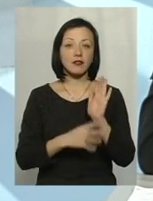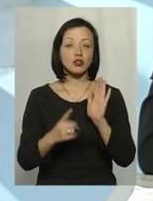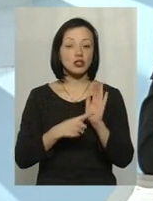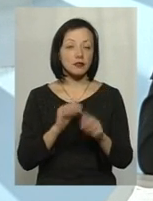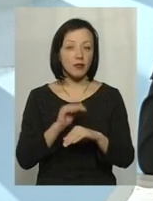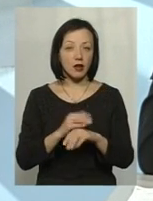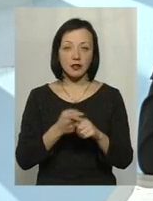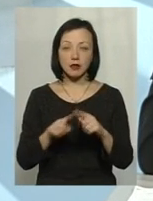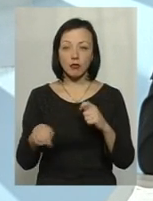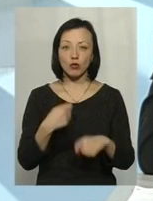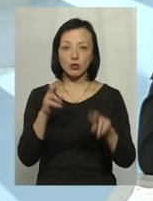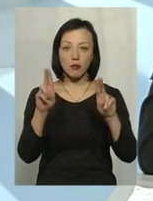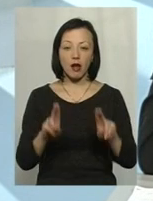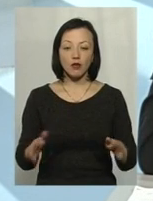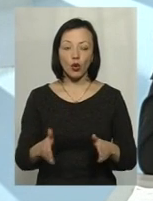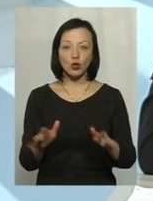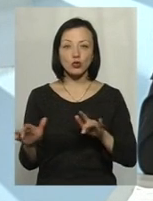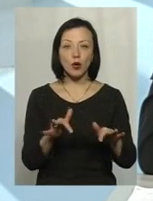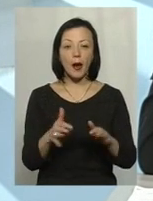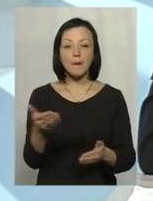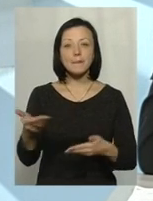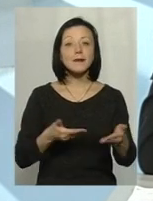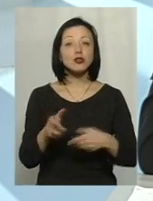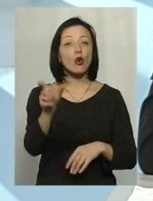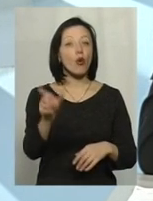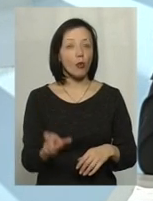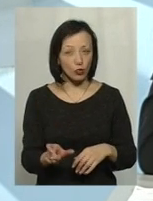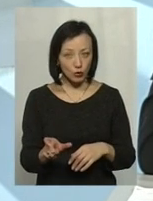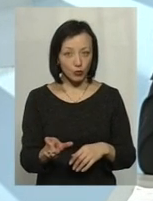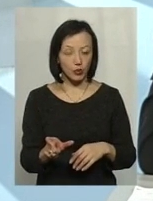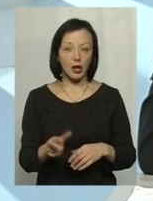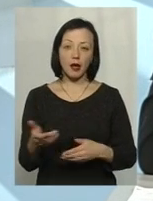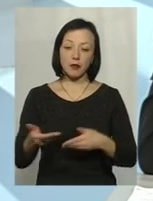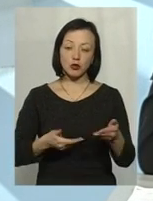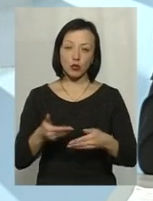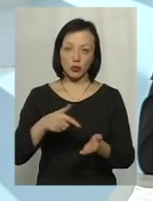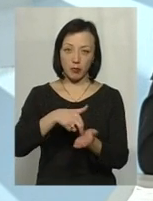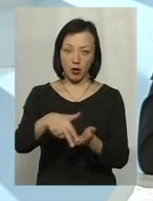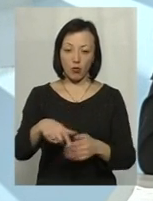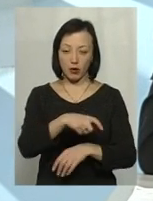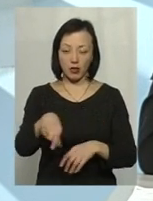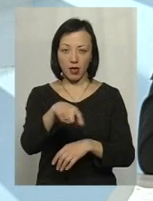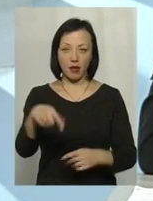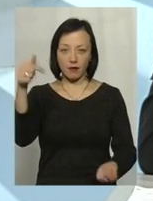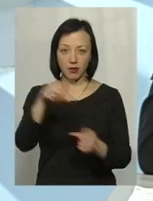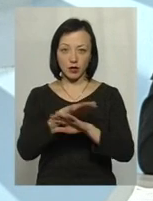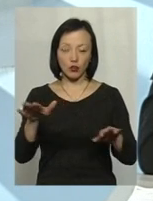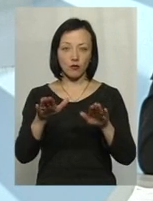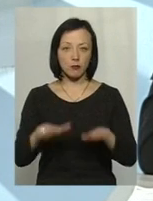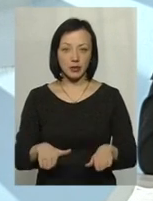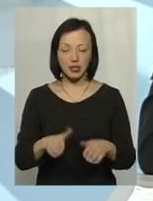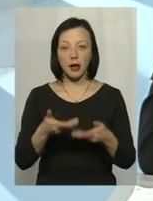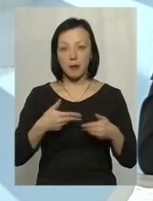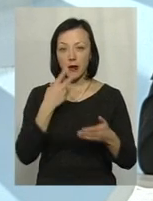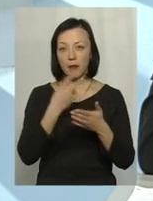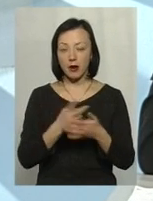96 фактів – порушення правил дорожнього руху пішоходом. Тобто пішоходи переходять проїжджу частину в невстановленому місці. Ми